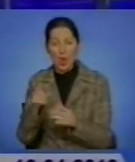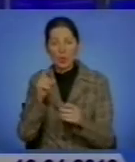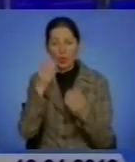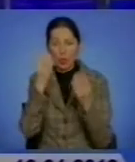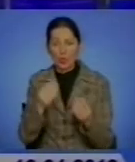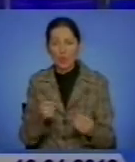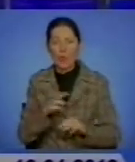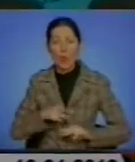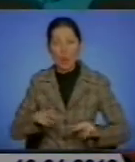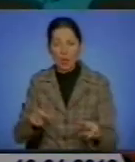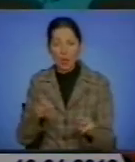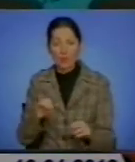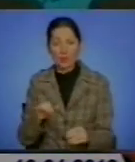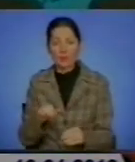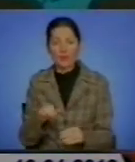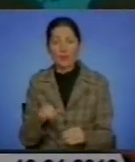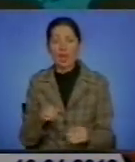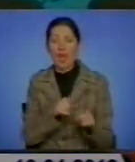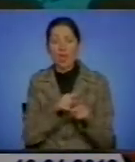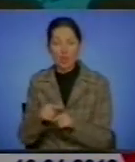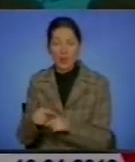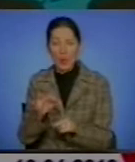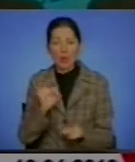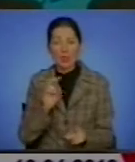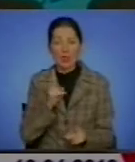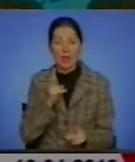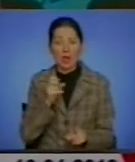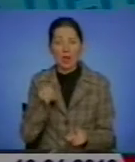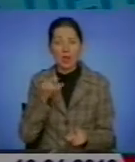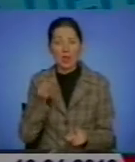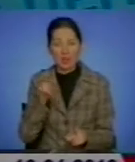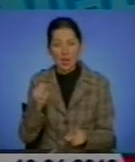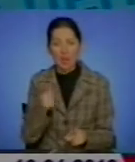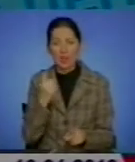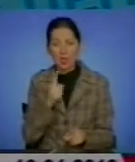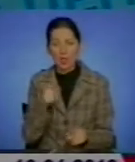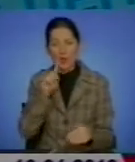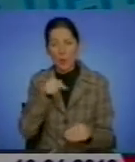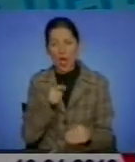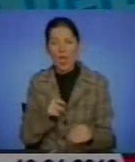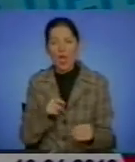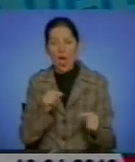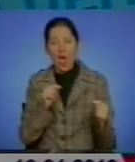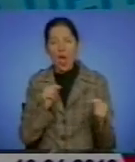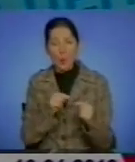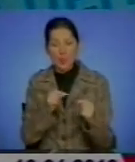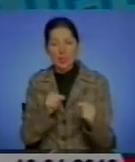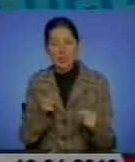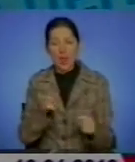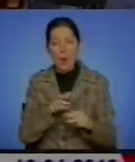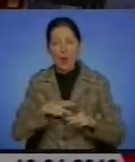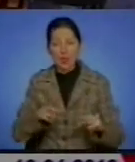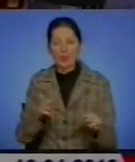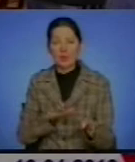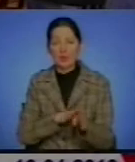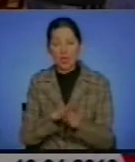сюжеті. За словами Олексія Кайди, єдине, чого вимагає опозиція в парламенті – дотримання законів України. Серед ініційованих